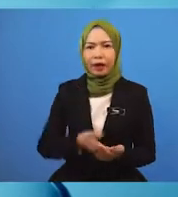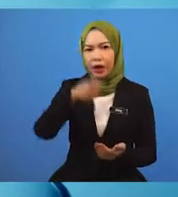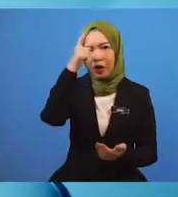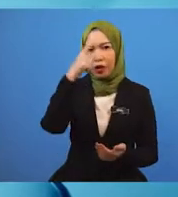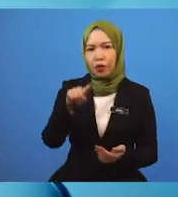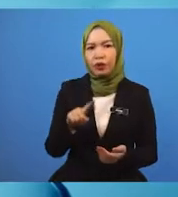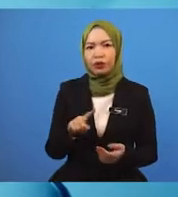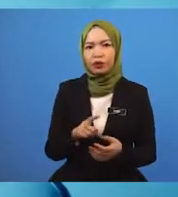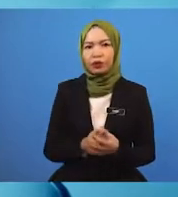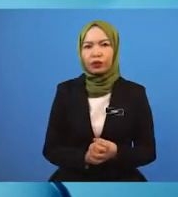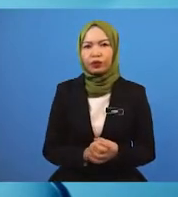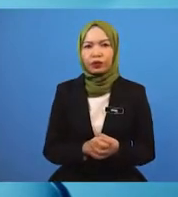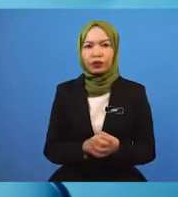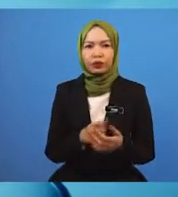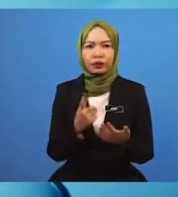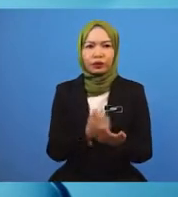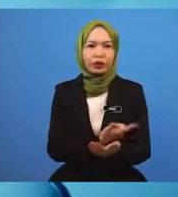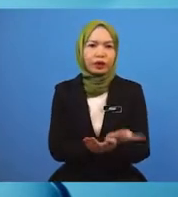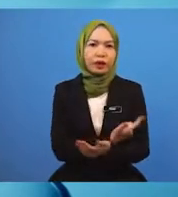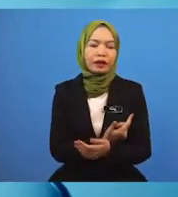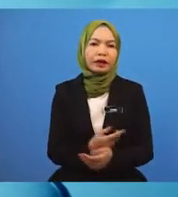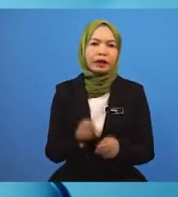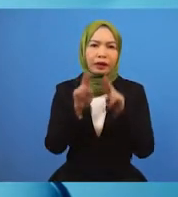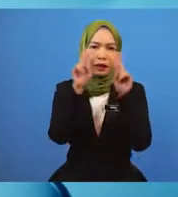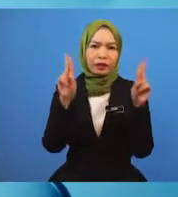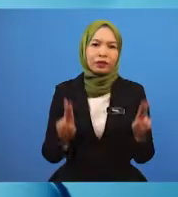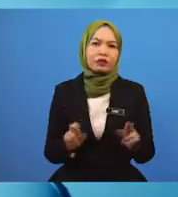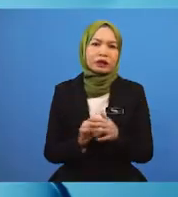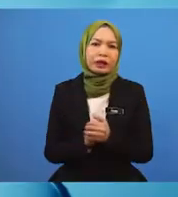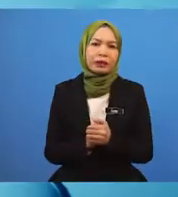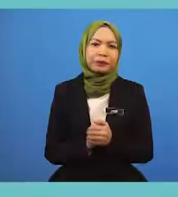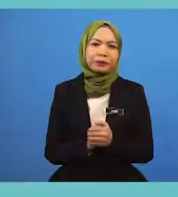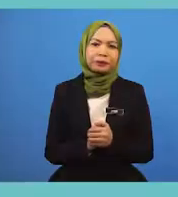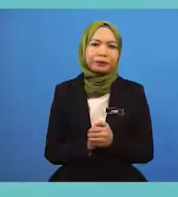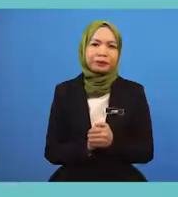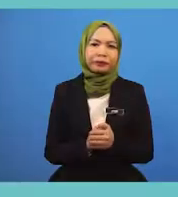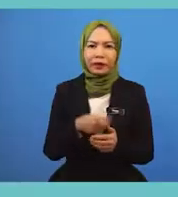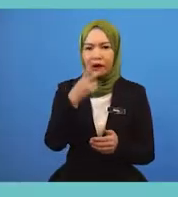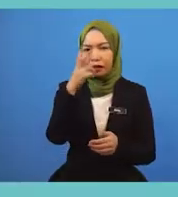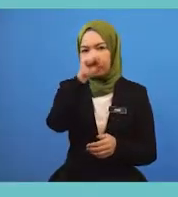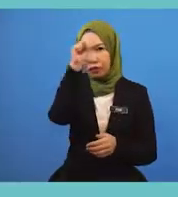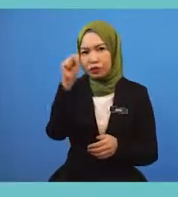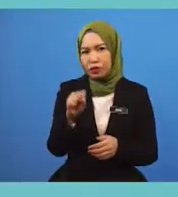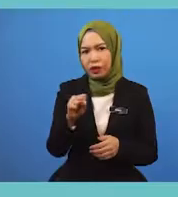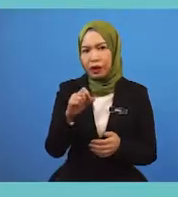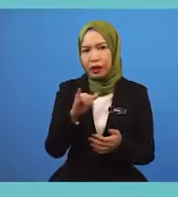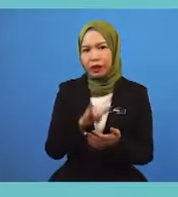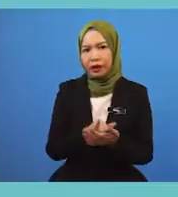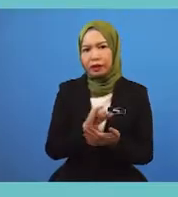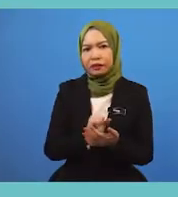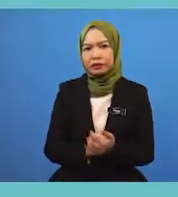Untuk pengukuhan, mari kita perhatikan beberapa soalan analisis. Soalan